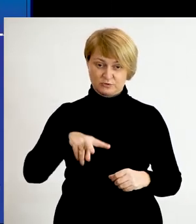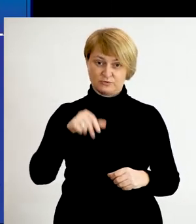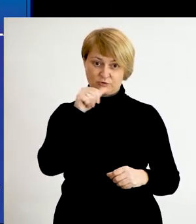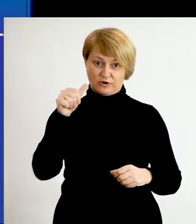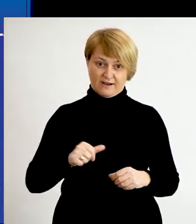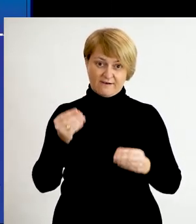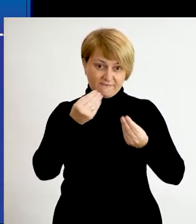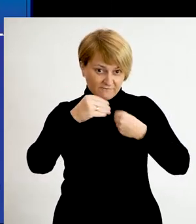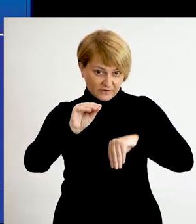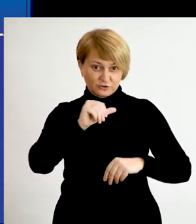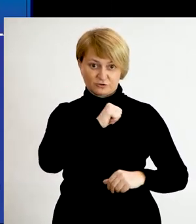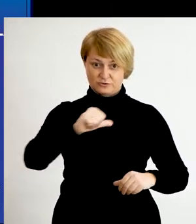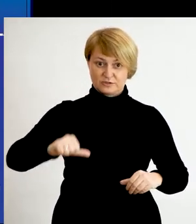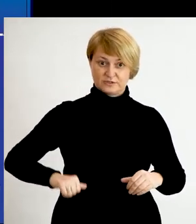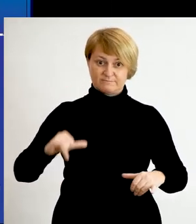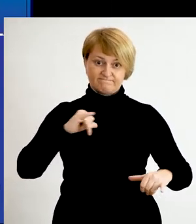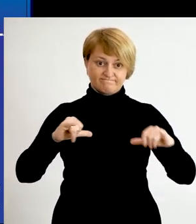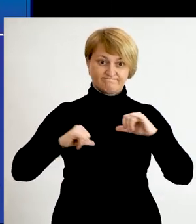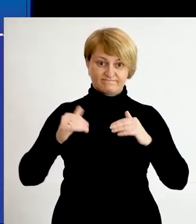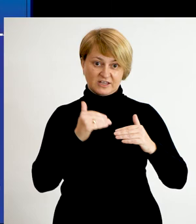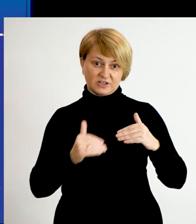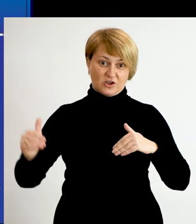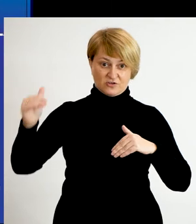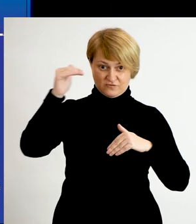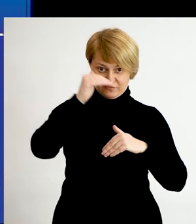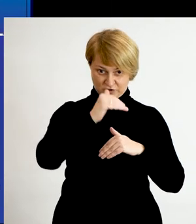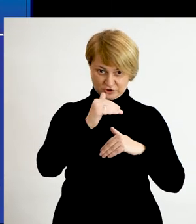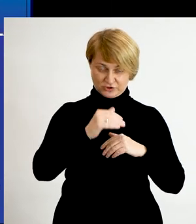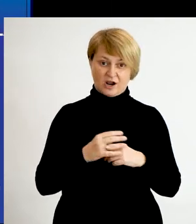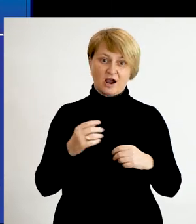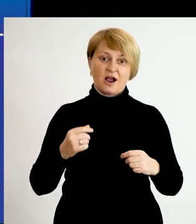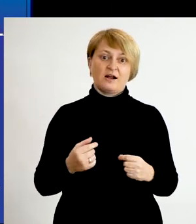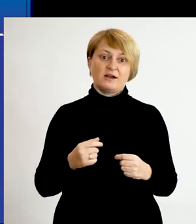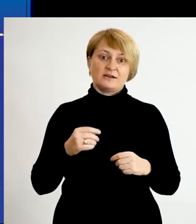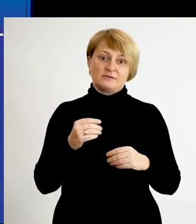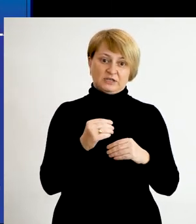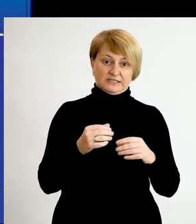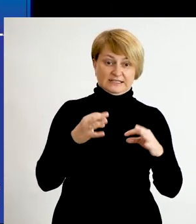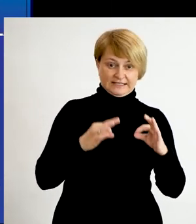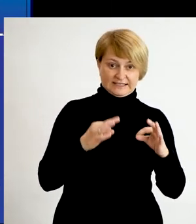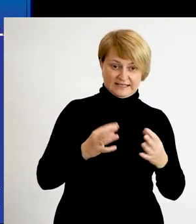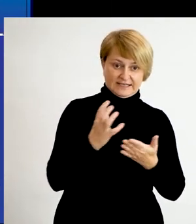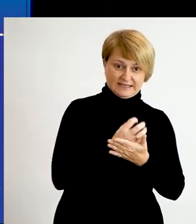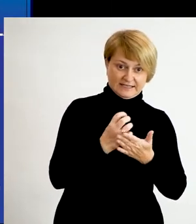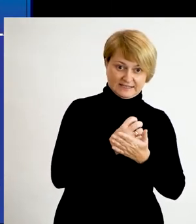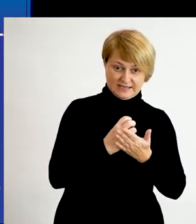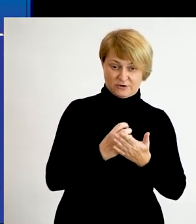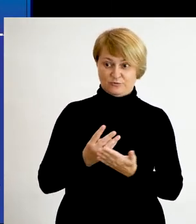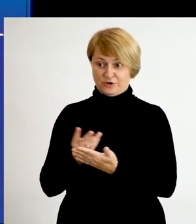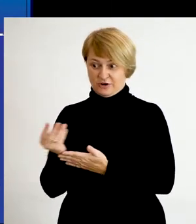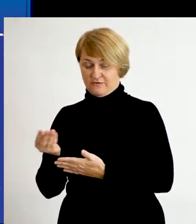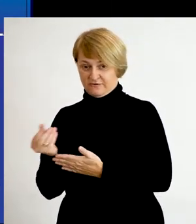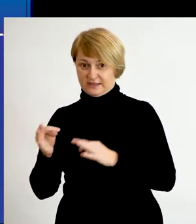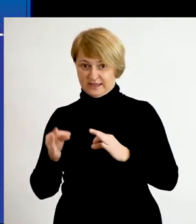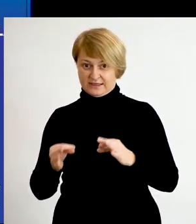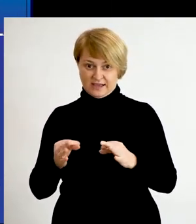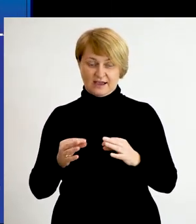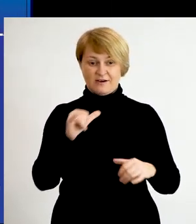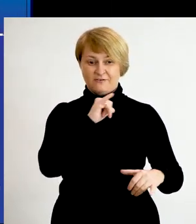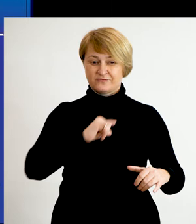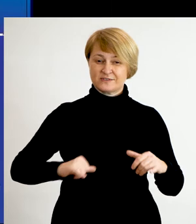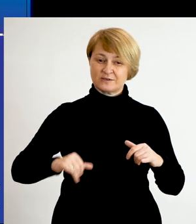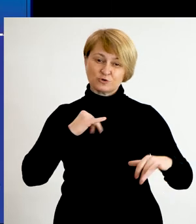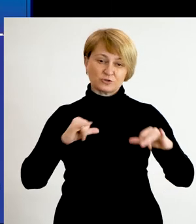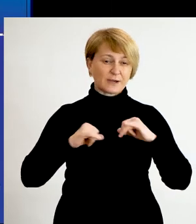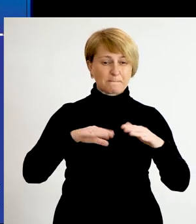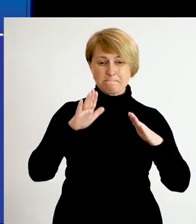w większości samorządów w Polsce nadwyżka operacyjna, czyli nadwyżka między dochodami bieżącymi a wydatkami bieżącymi w samorządach